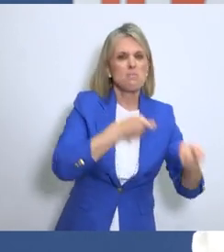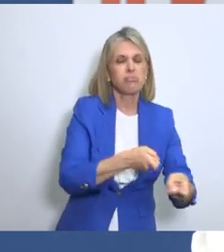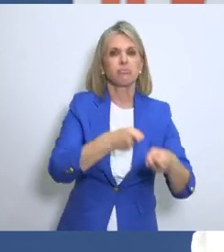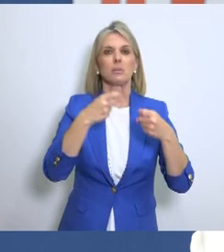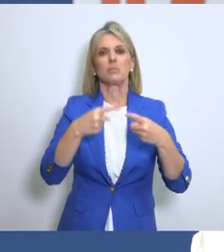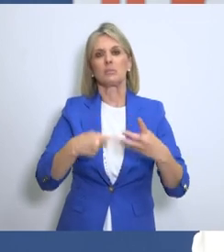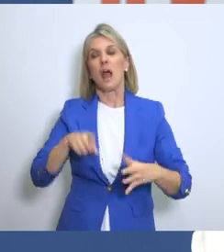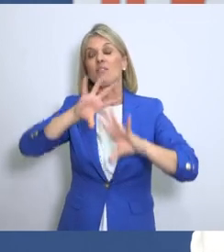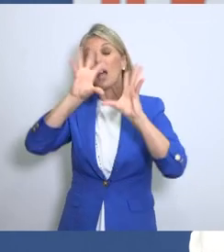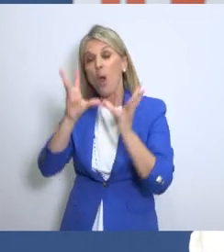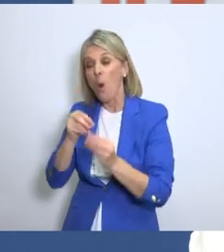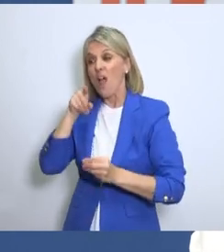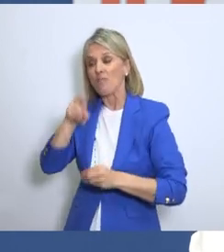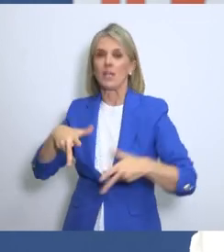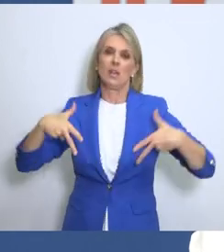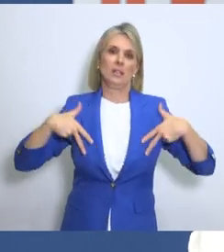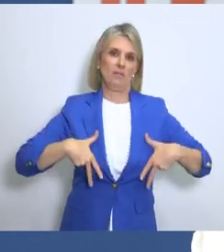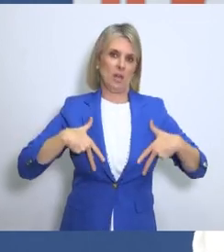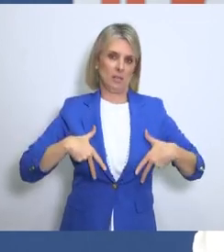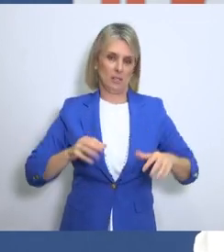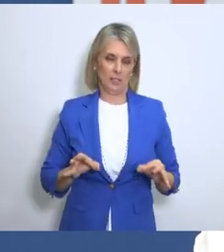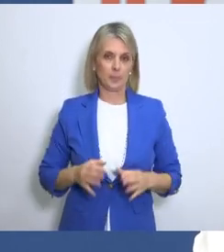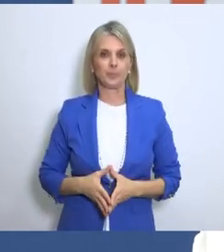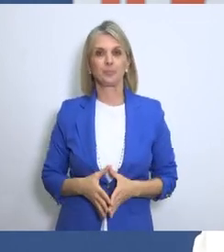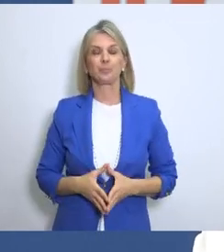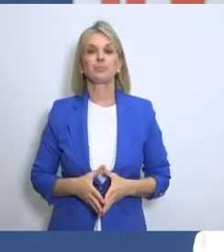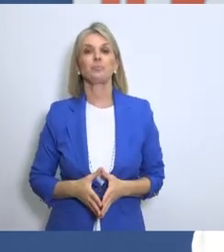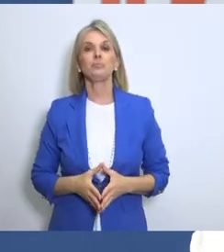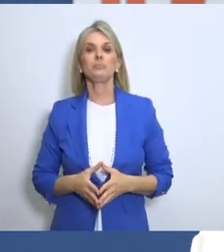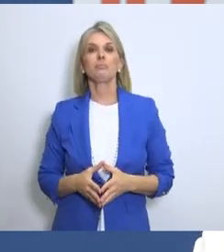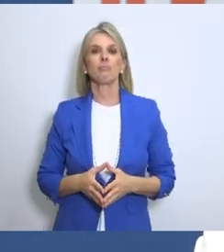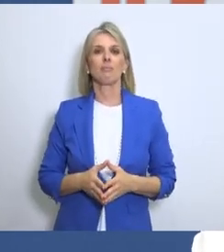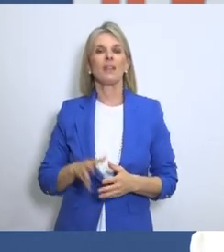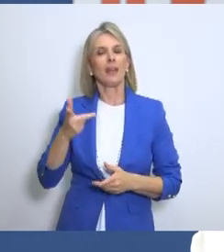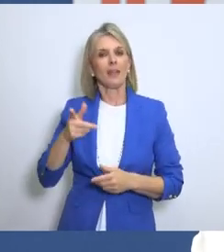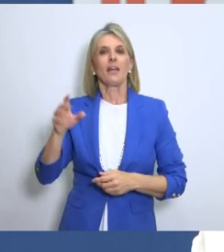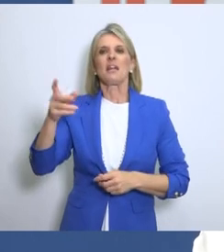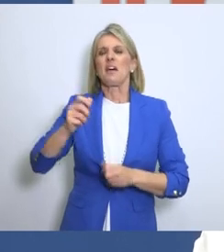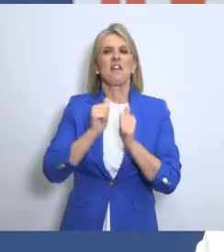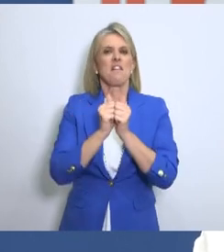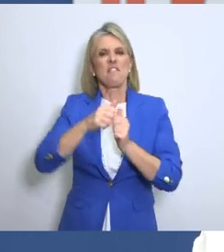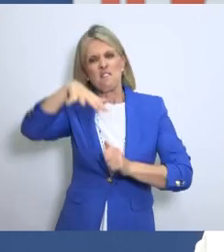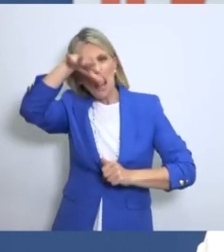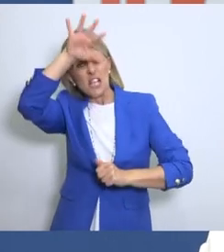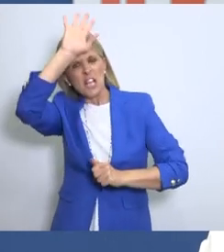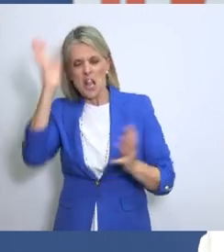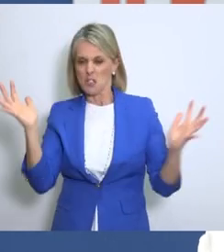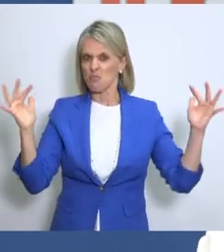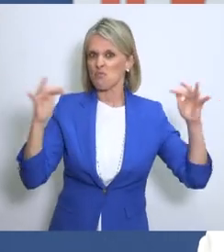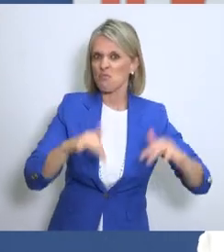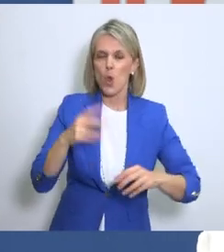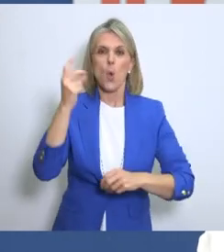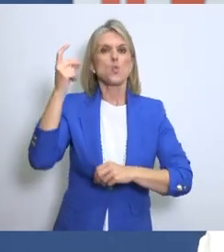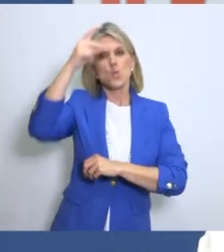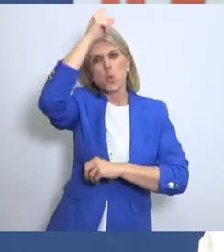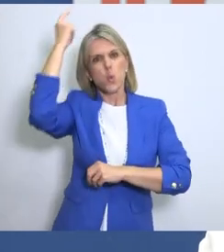τους. Έφεραν στο πολιτικό προσκήνιο φιλοβασιλικούς, φιλοχουντικούς πρόσωπα και πολιτικές από